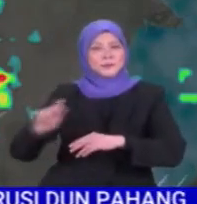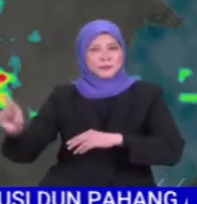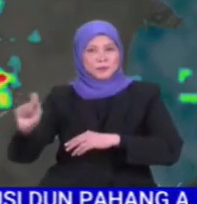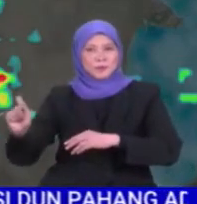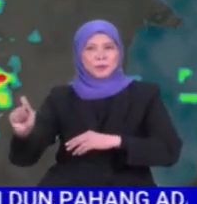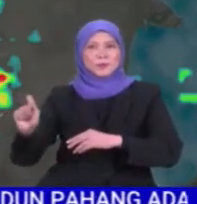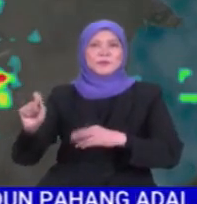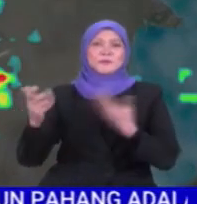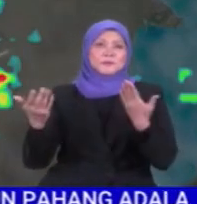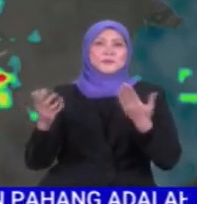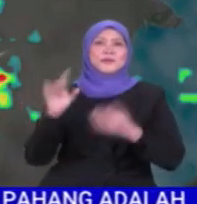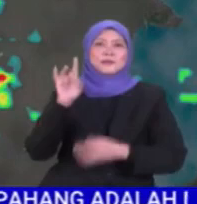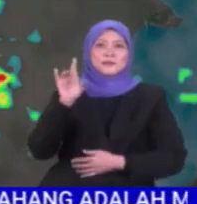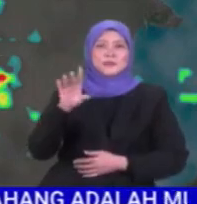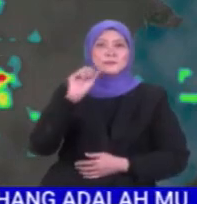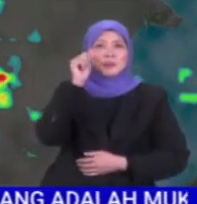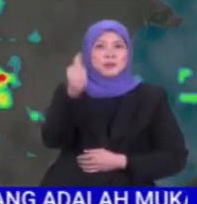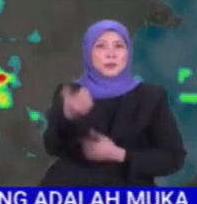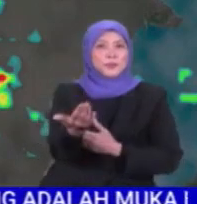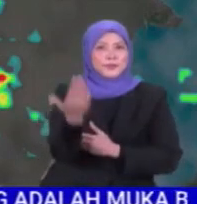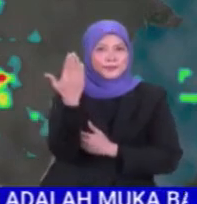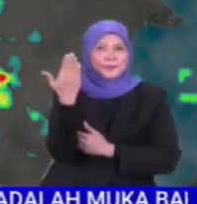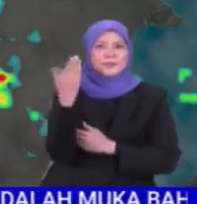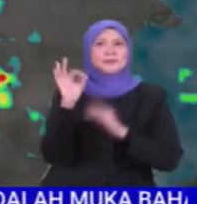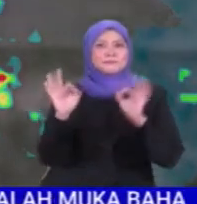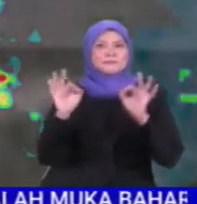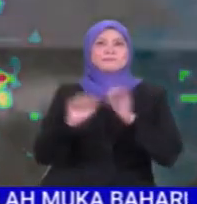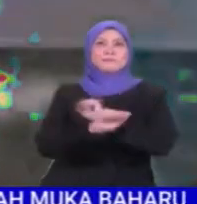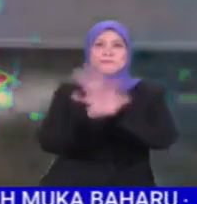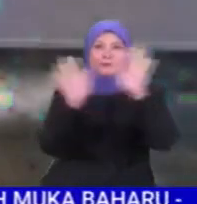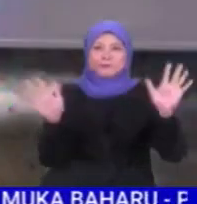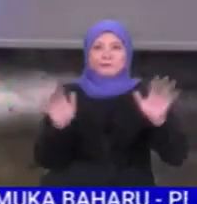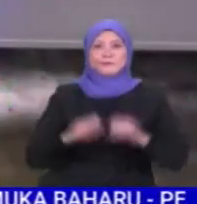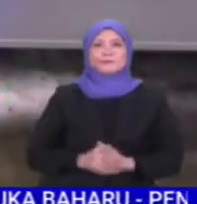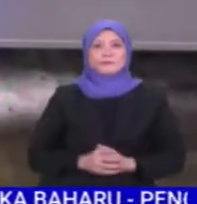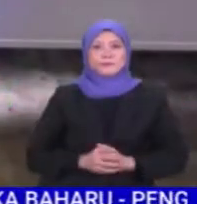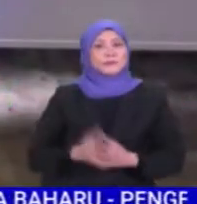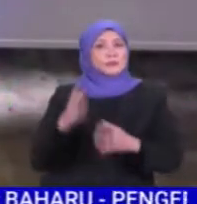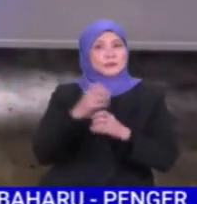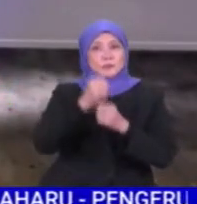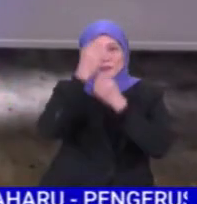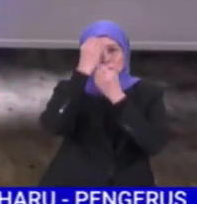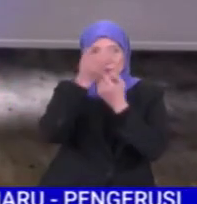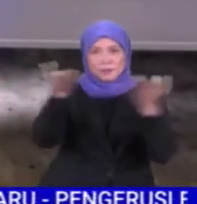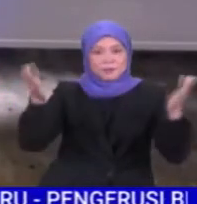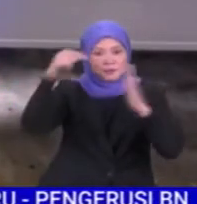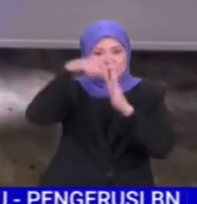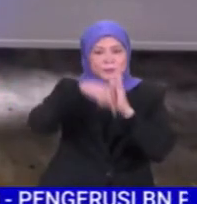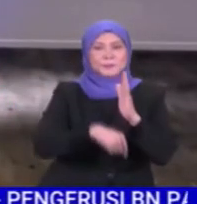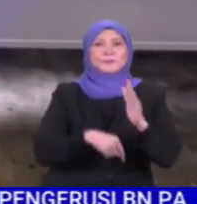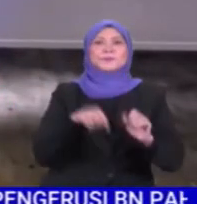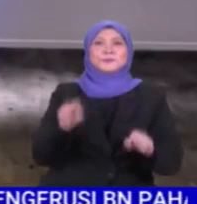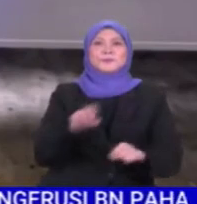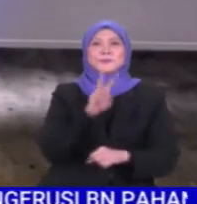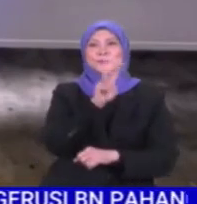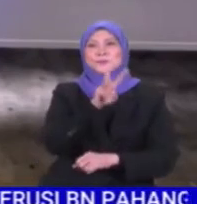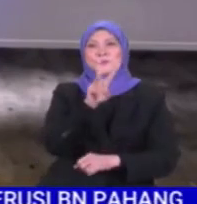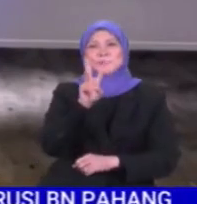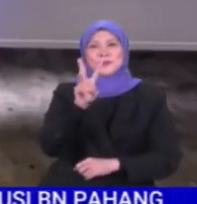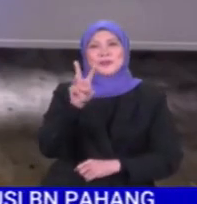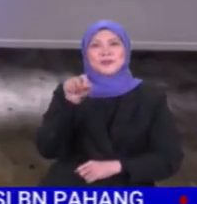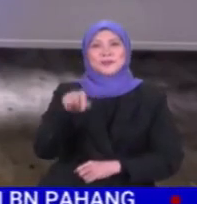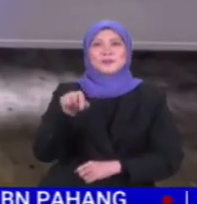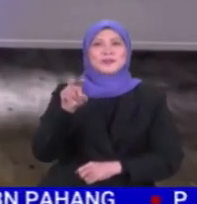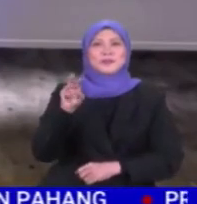negeri di semenanjung Malaysia, insyaAllah esok pagi dalam keadaan yang agak cerah. Dan bagi anda untuk mendapatkan informasi yang lebih terkini, anda boleh layari laman sesawang